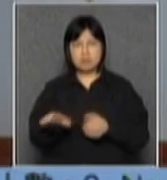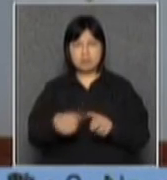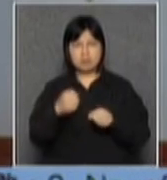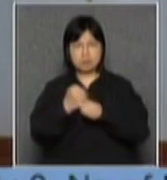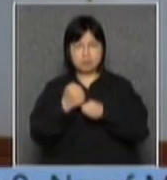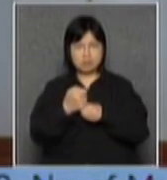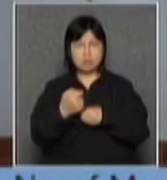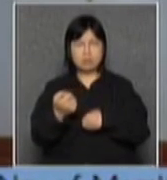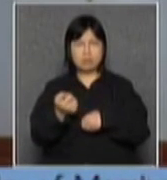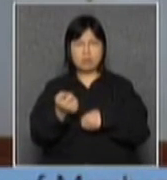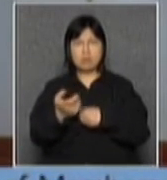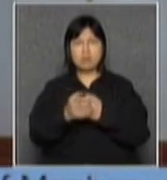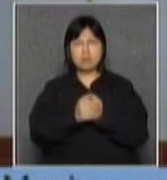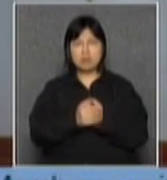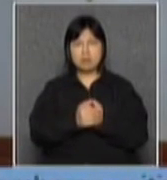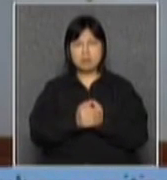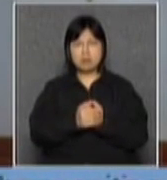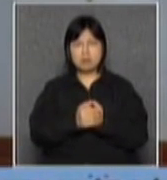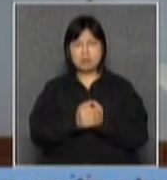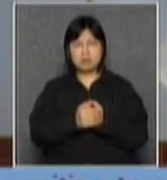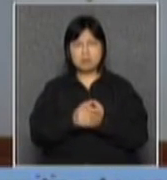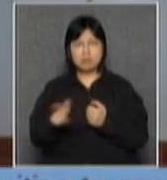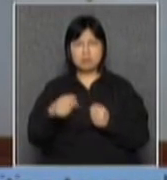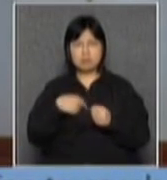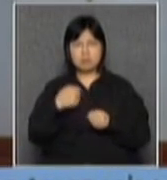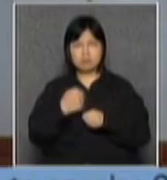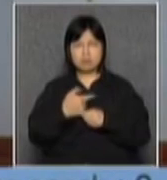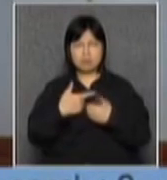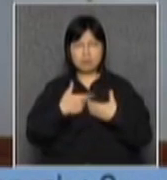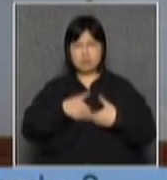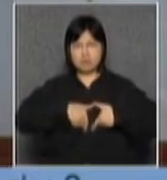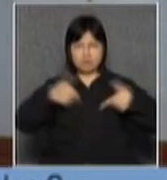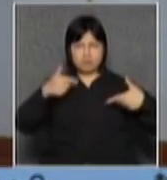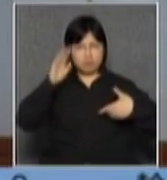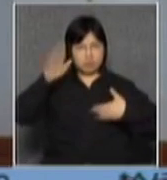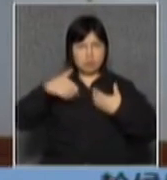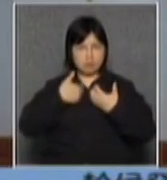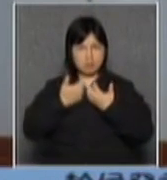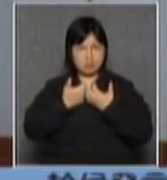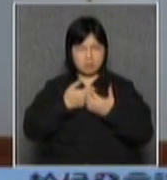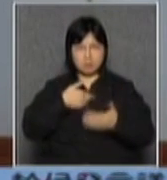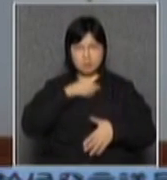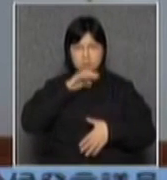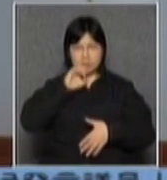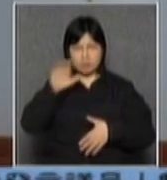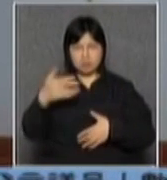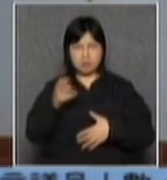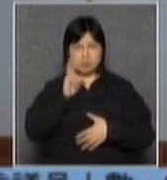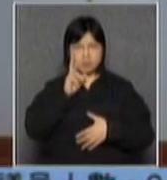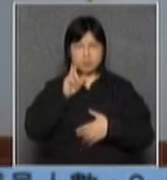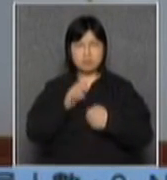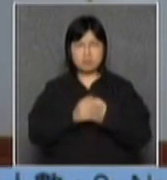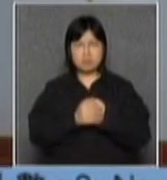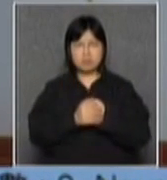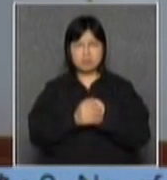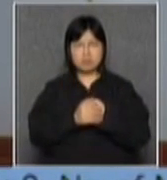之後咧，佢咧就做咗一個好非常之大膽嘅預測，今日講起上嚟就好似一個